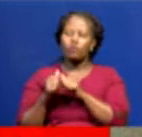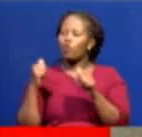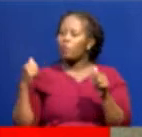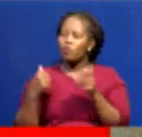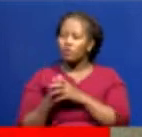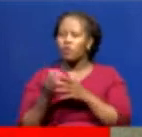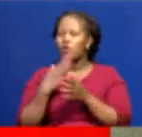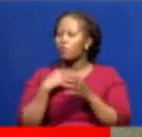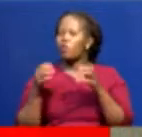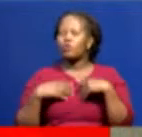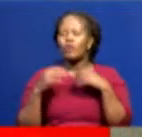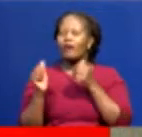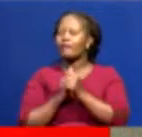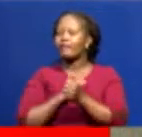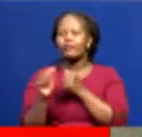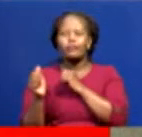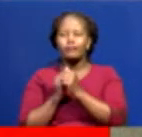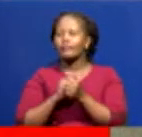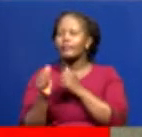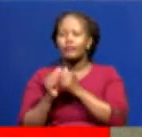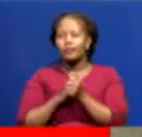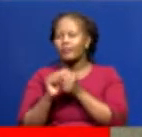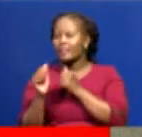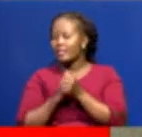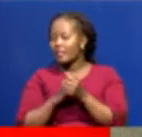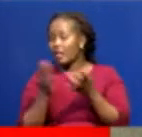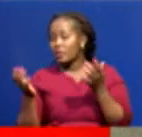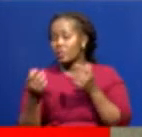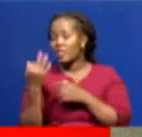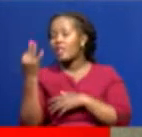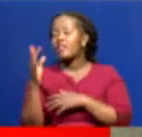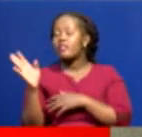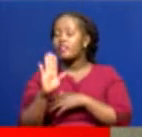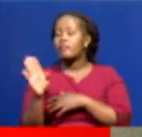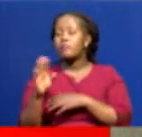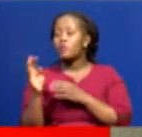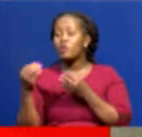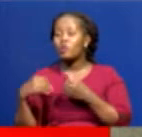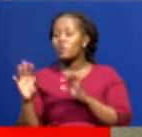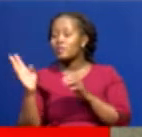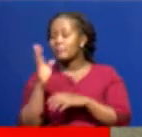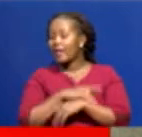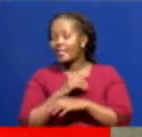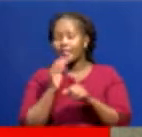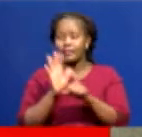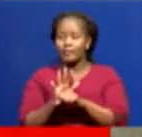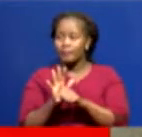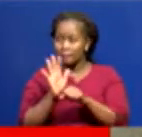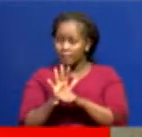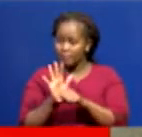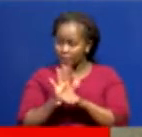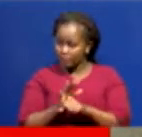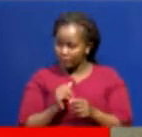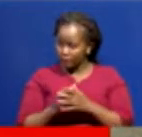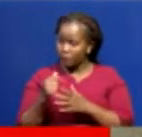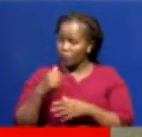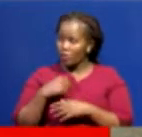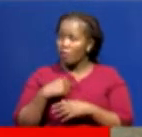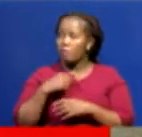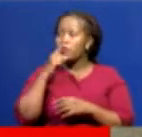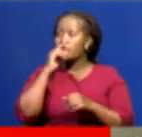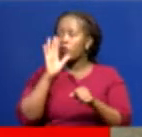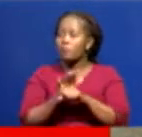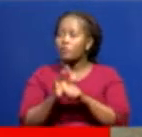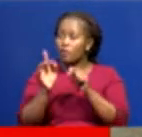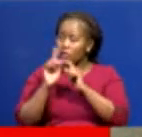tu kuwe na uharibifu. Hiyo bilioni tatu ambayo tunapoteza kila siku ni pesa nyingi sana. Na mimi nataka kuhakikishia na wanataka